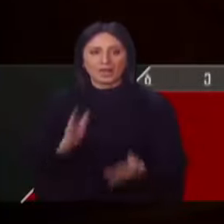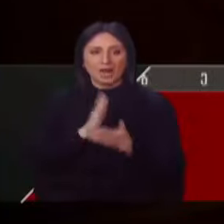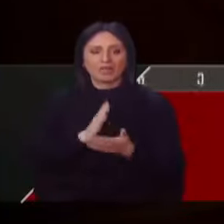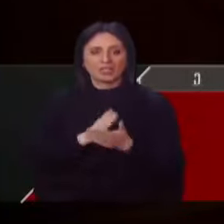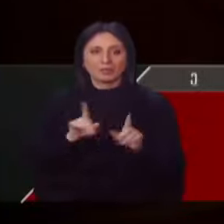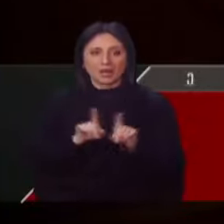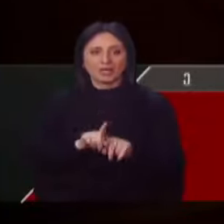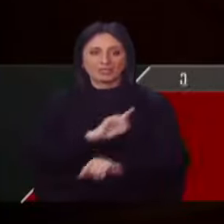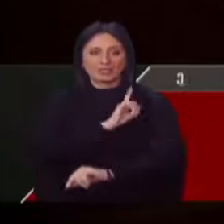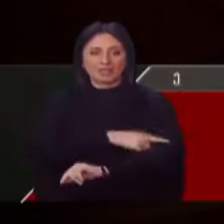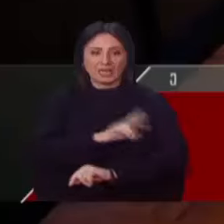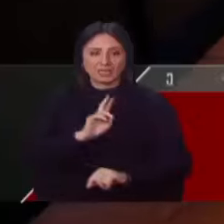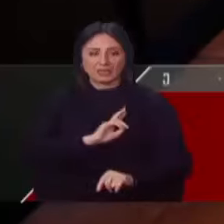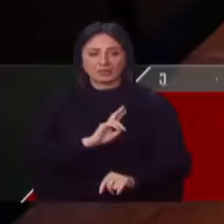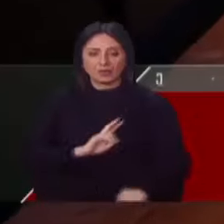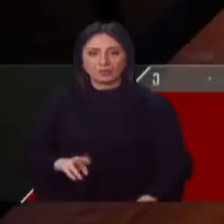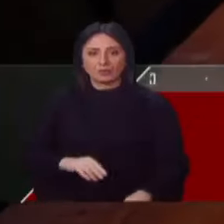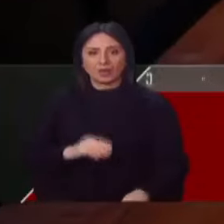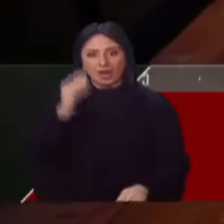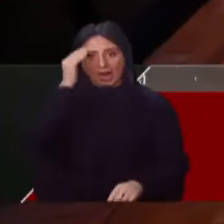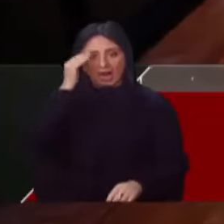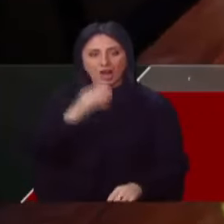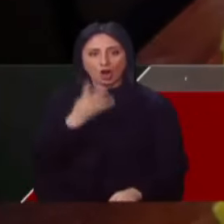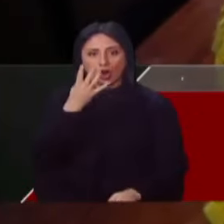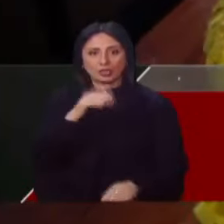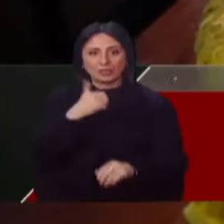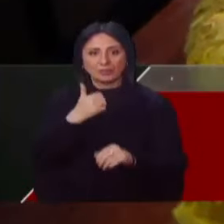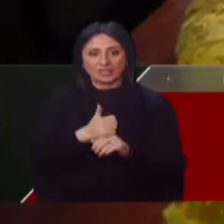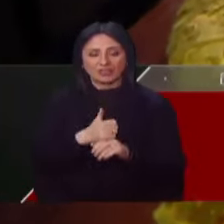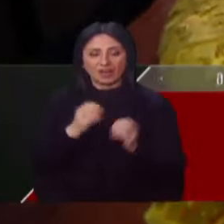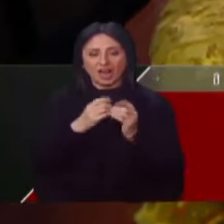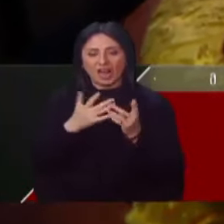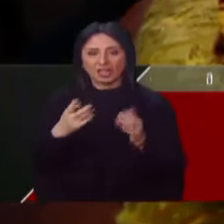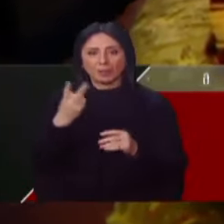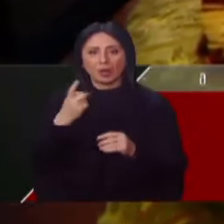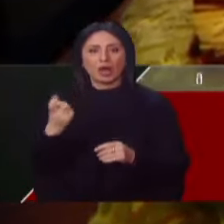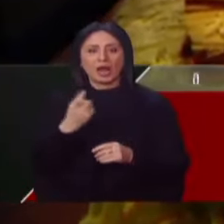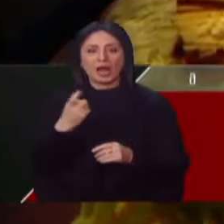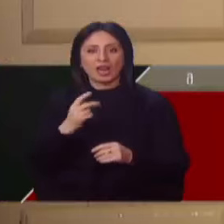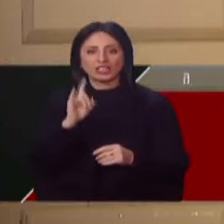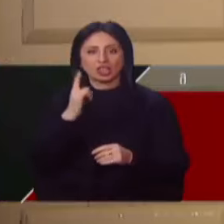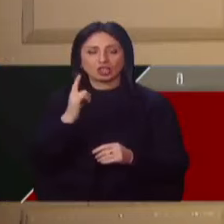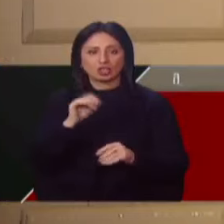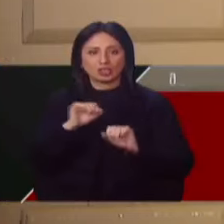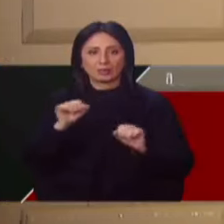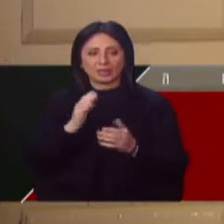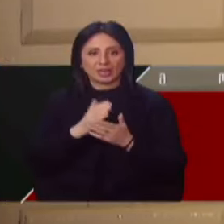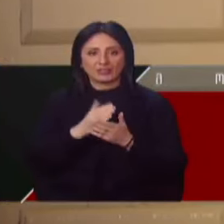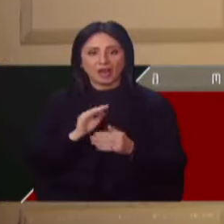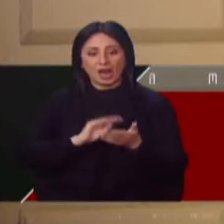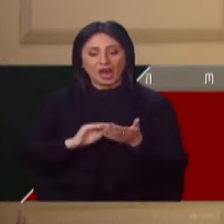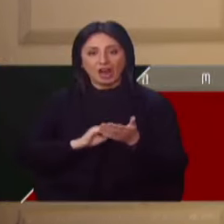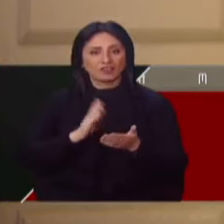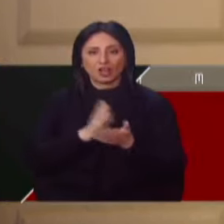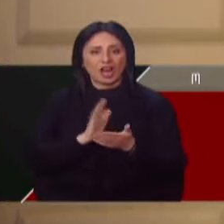arsebobs aseti tslieri siqvaruli. Animația s-a მთავარი და ათეულობით მეორე ხარისხოვანი თოჯინური გმირი ჰყავს. Ავტორებს